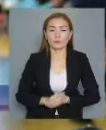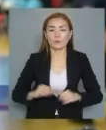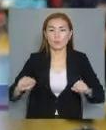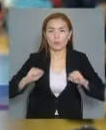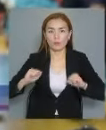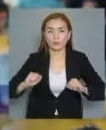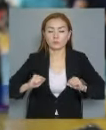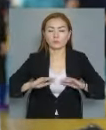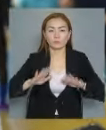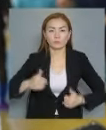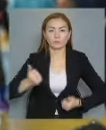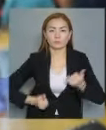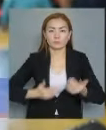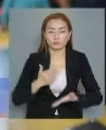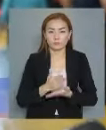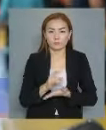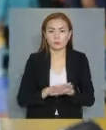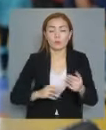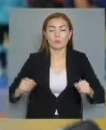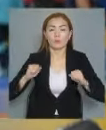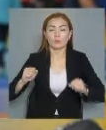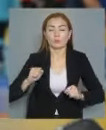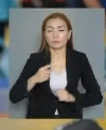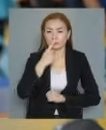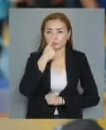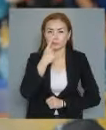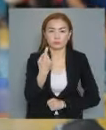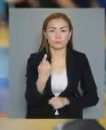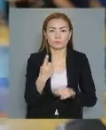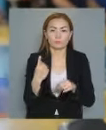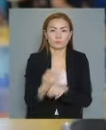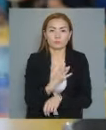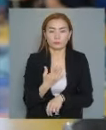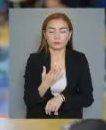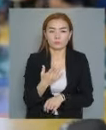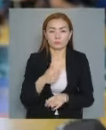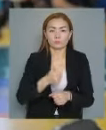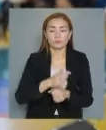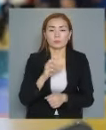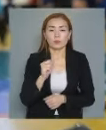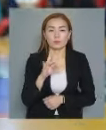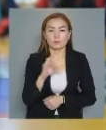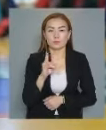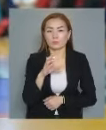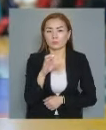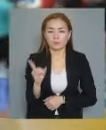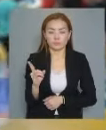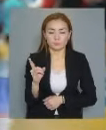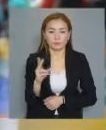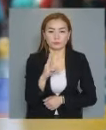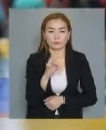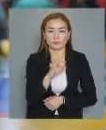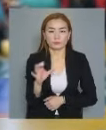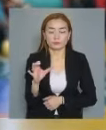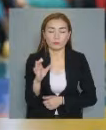шараға және сол спорттық шарада биыл бірінші рет департамент барысы деген күрес жағынан спорт